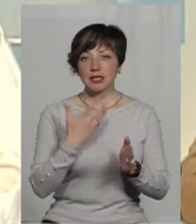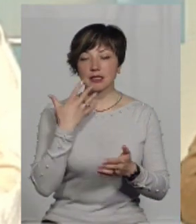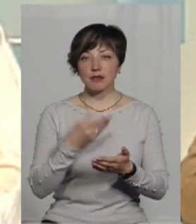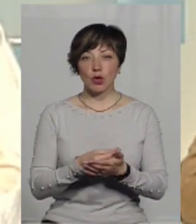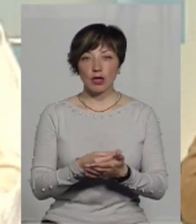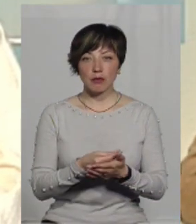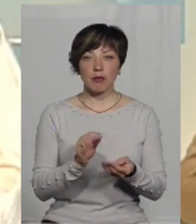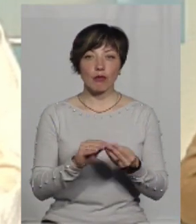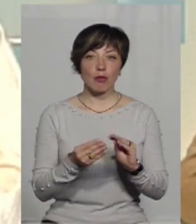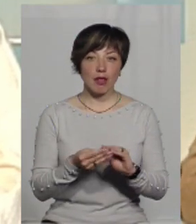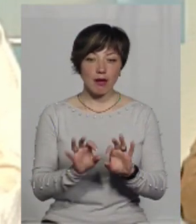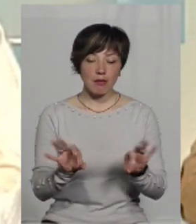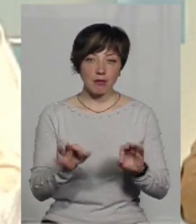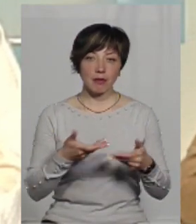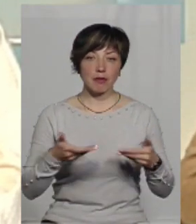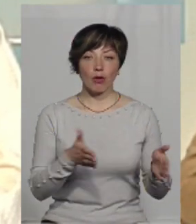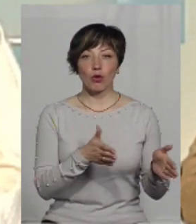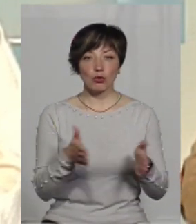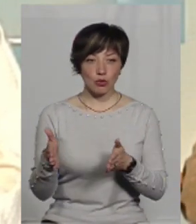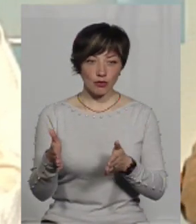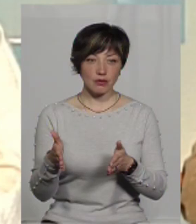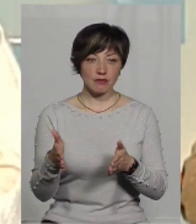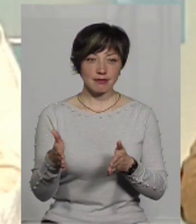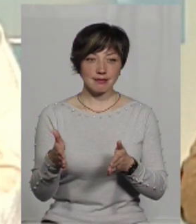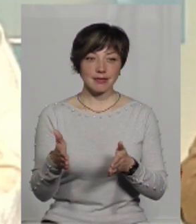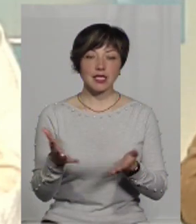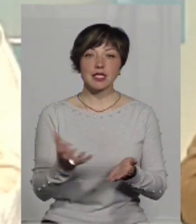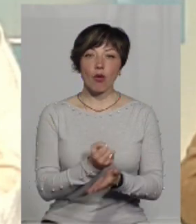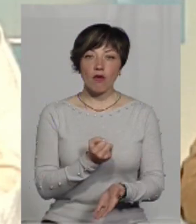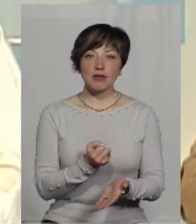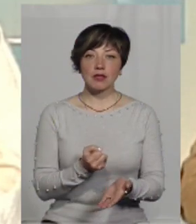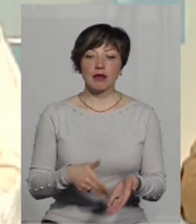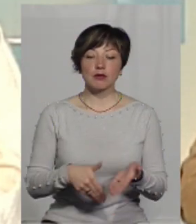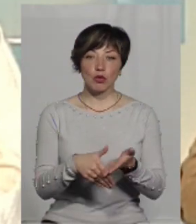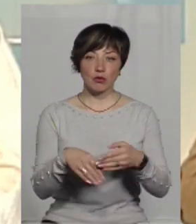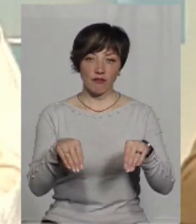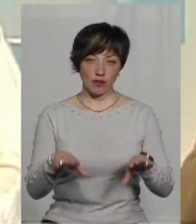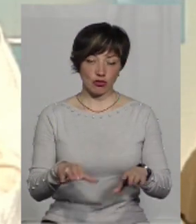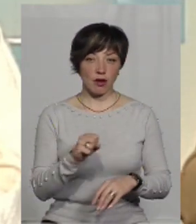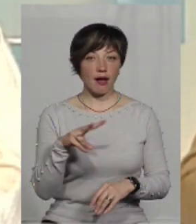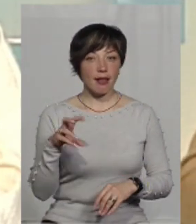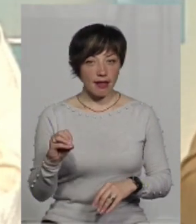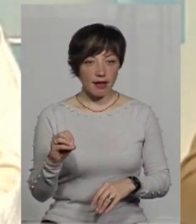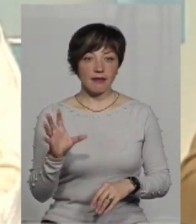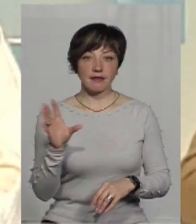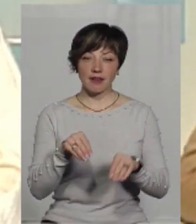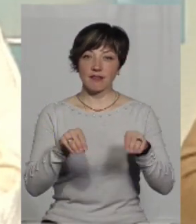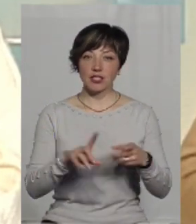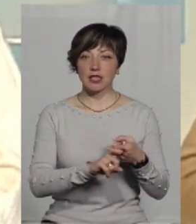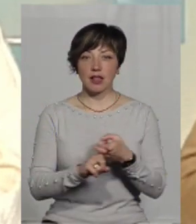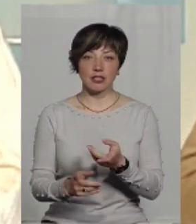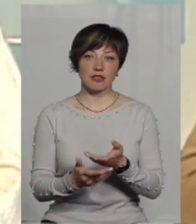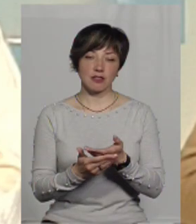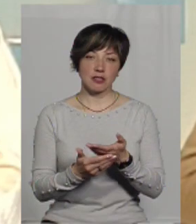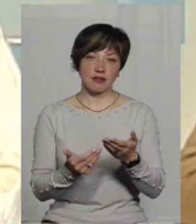своїми проблемами. Ми готові знаходити шляхи їх вирішення. Але все вирішення